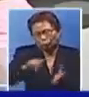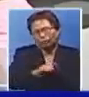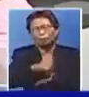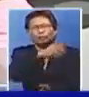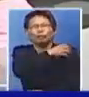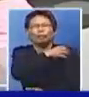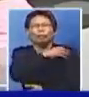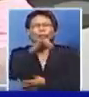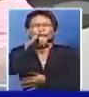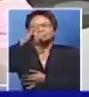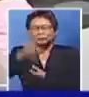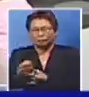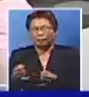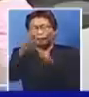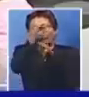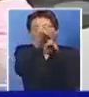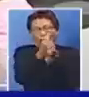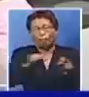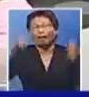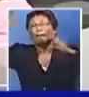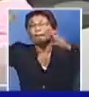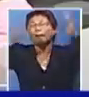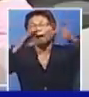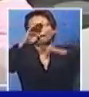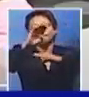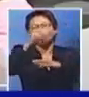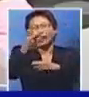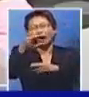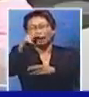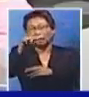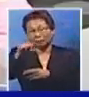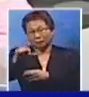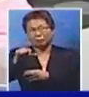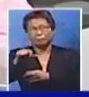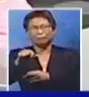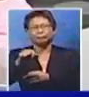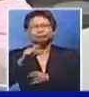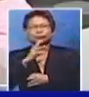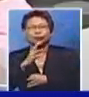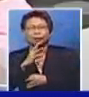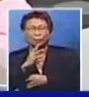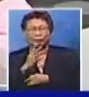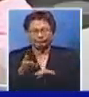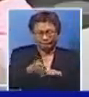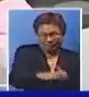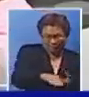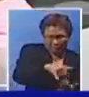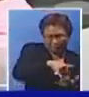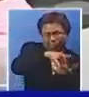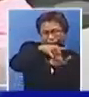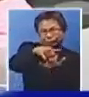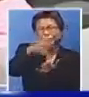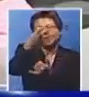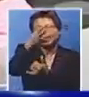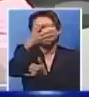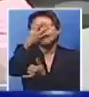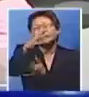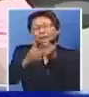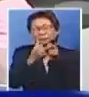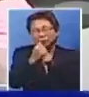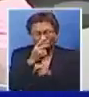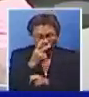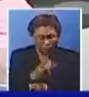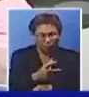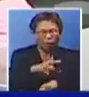Operasi Kanan Jabatan Bomber dan Penyelamat Malaysia Pahang Zon Barat Sharni Zanasir berkata, mayat GKSR 15 tahun ditemukan